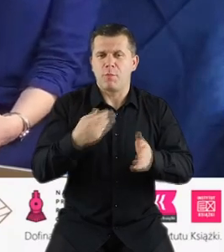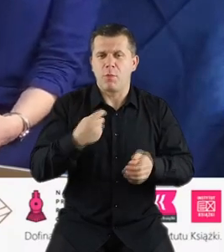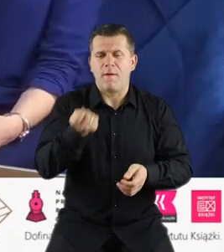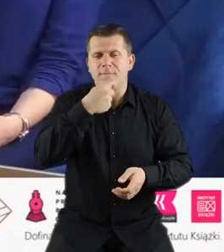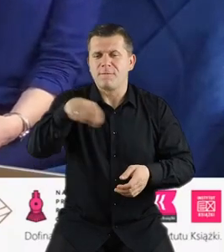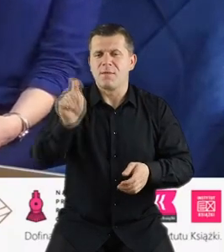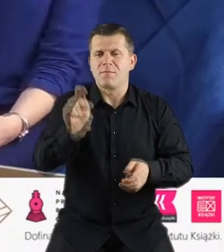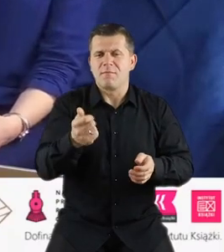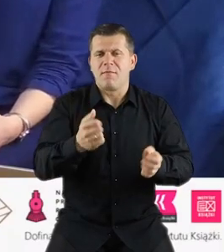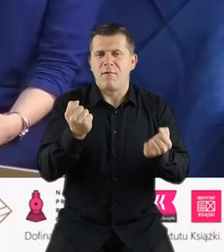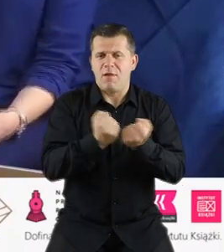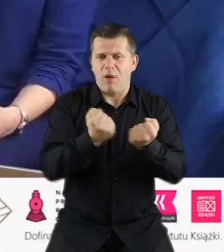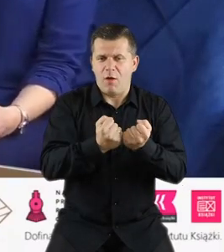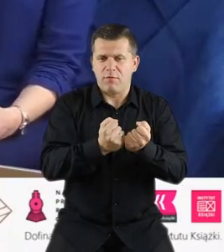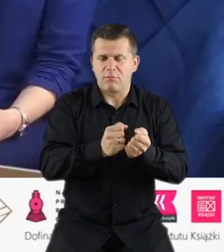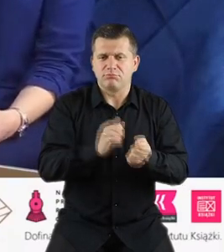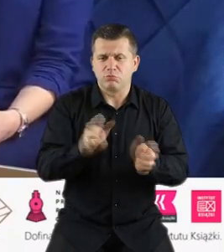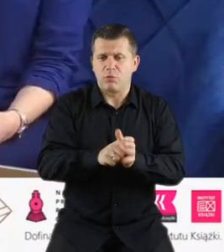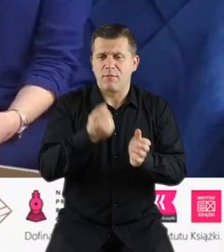z Krakowa natknęliśmy się na